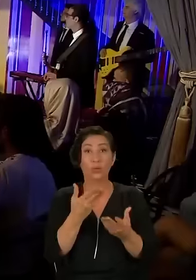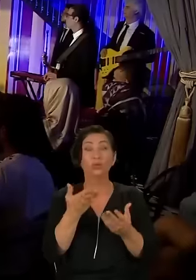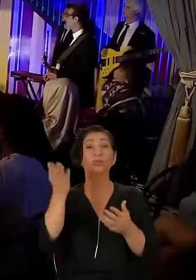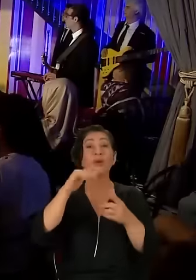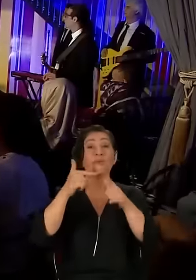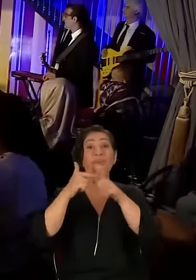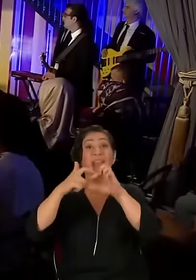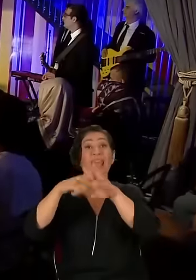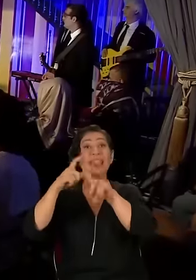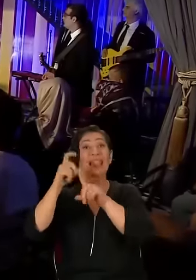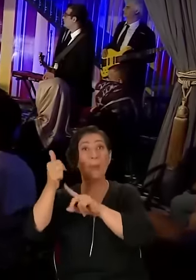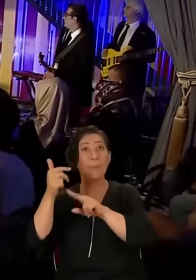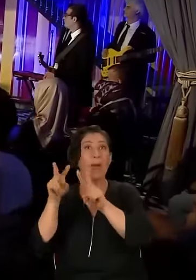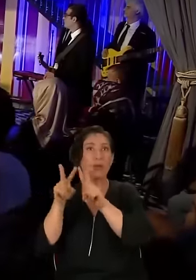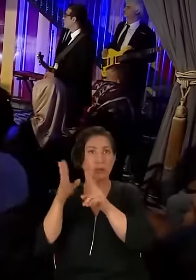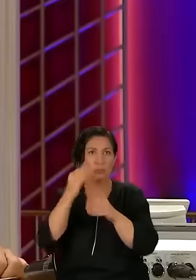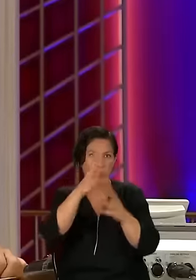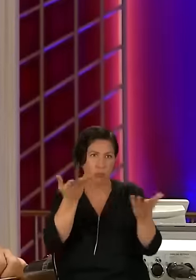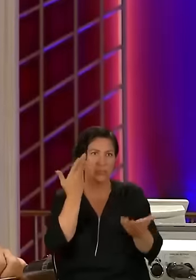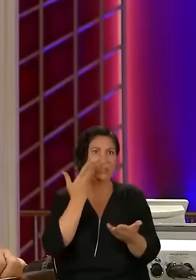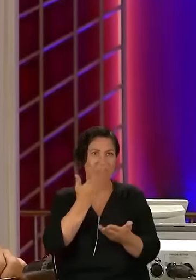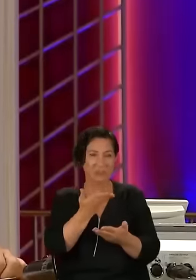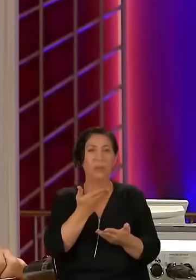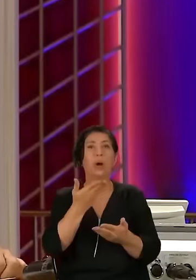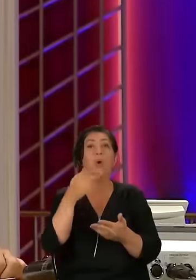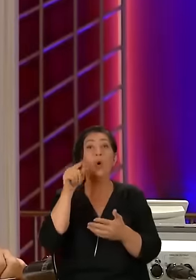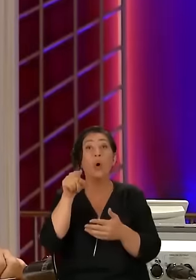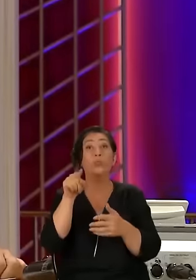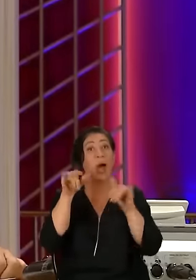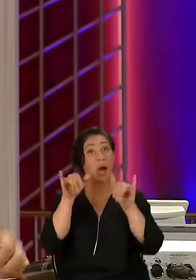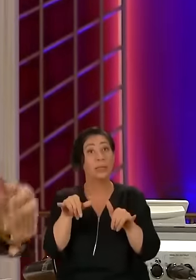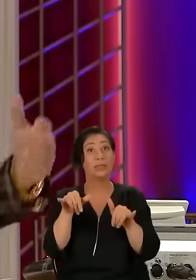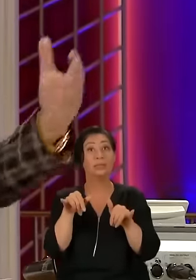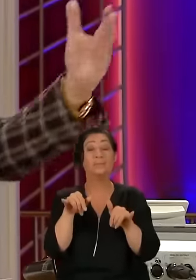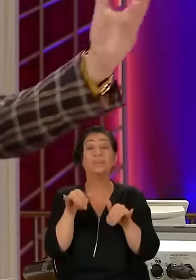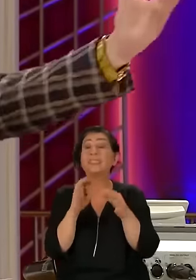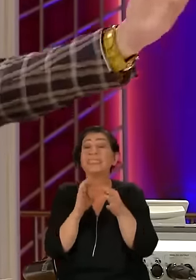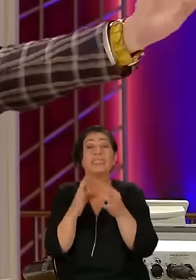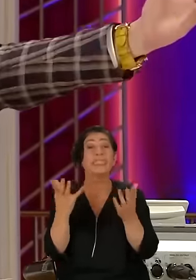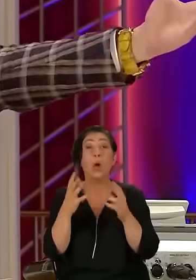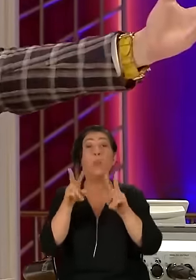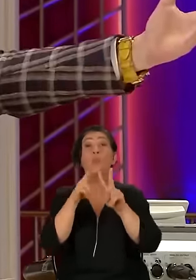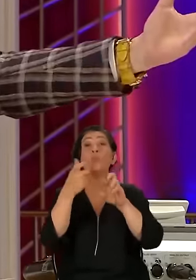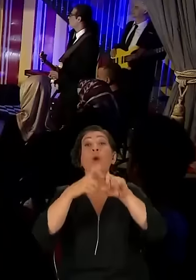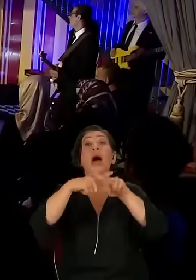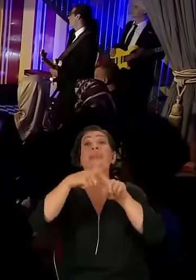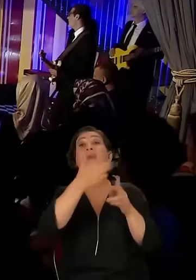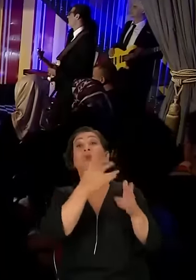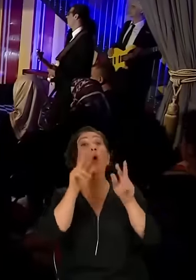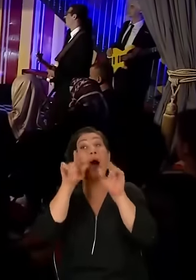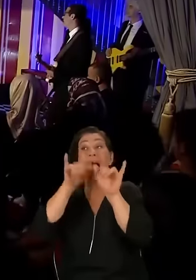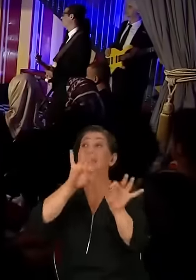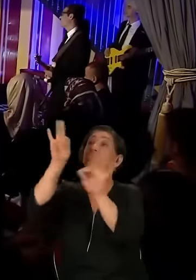Freddie Mercury filmi geldi değil mi? Birçoğunuz izlediniz Freddie Mercury filmini. Onda da aynı şey. Niçin Murat Övüç'ü oralarda